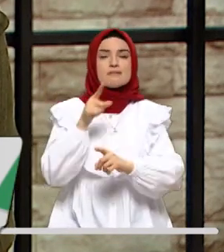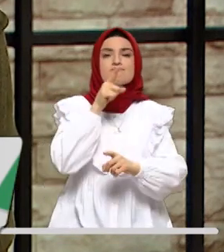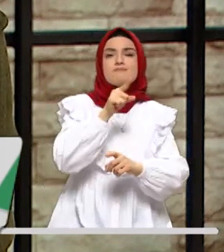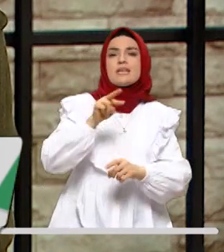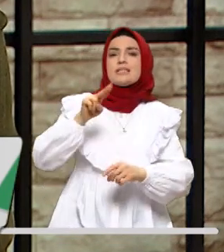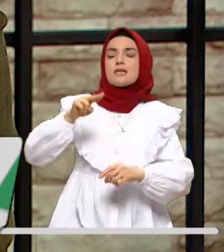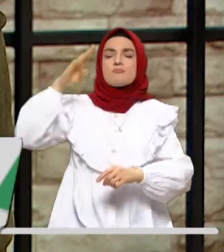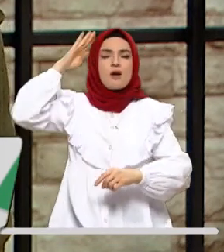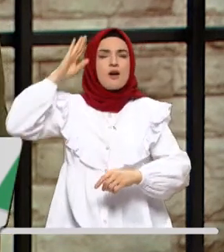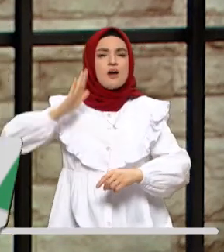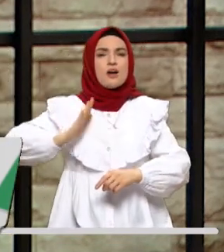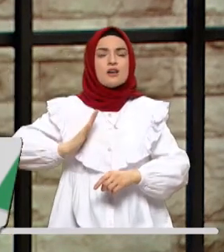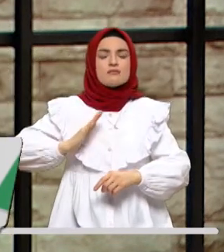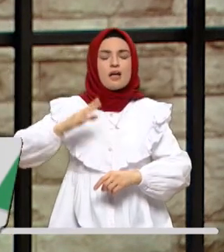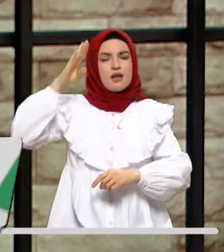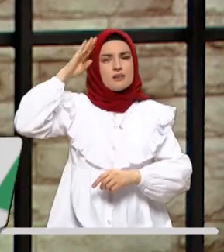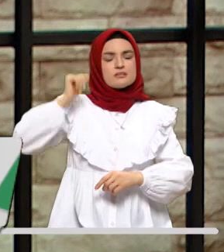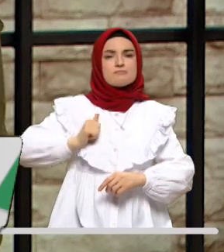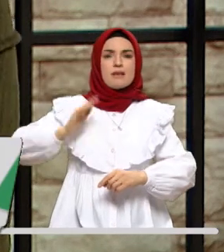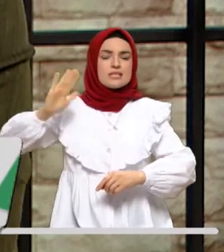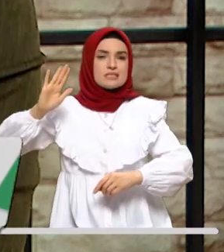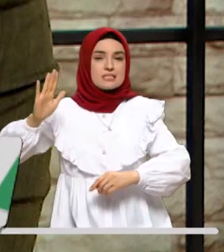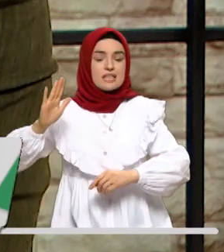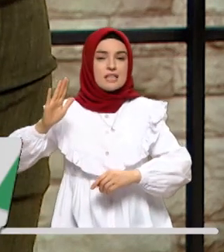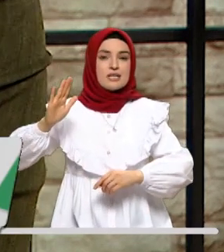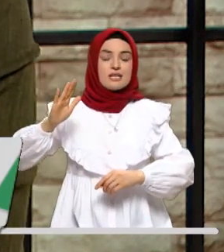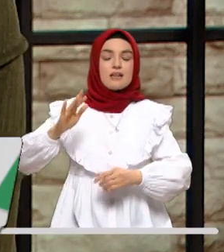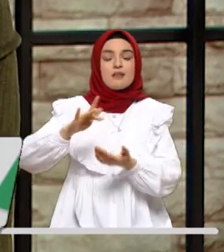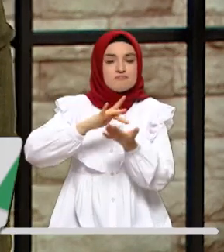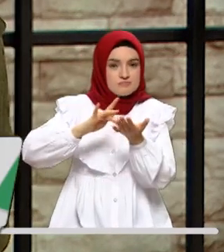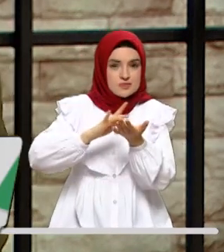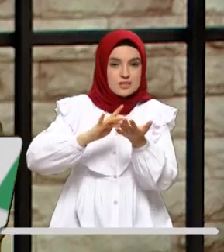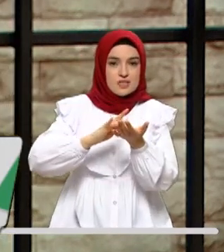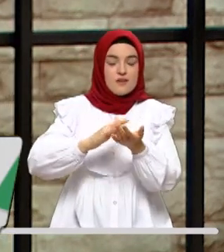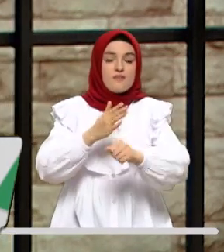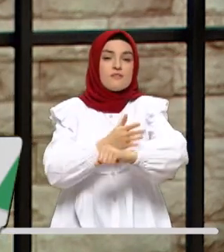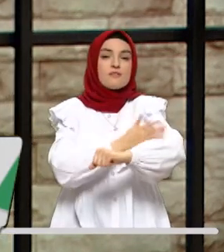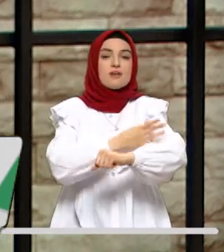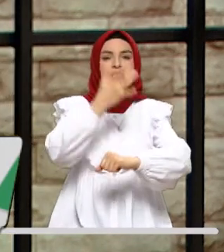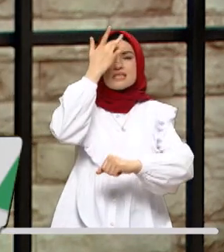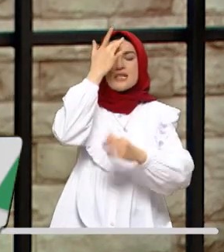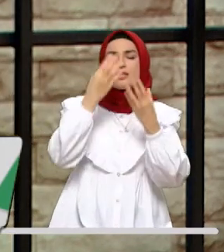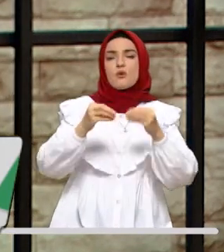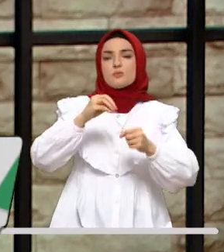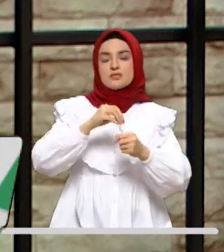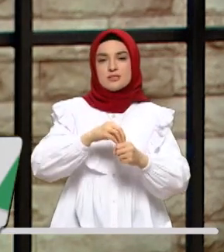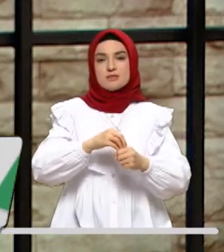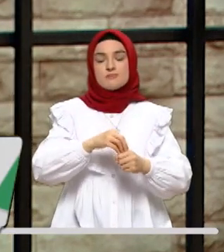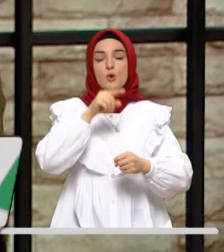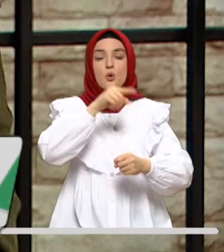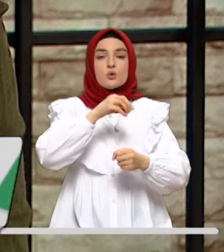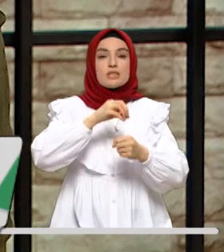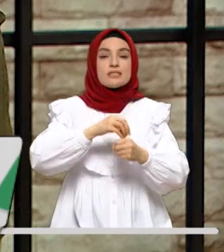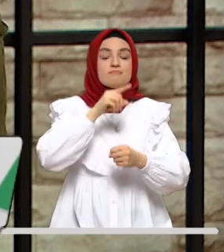gibi askere gidenlere kına yakılır, vatana şehit olsun diye. Ben onun için senin ellerini,